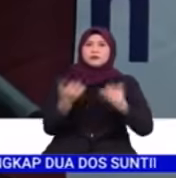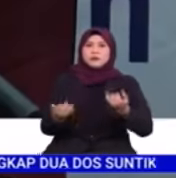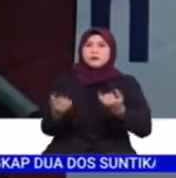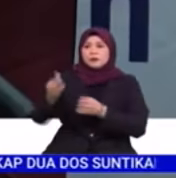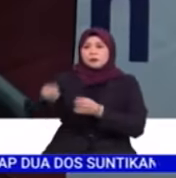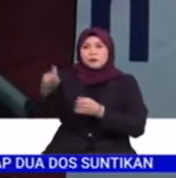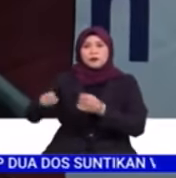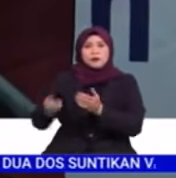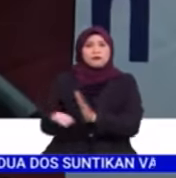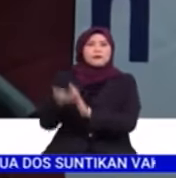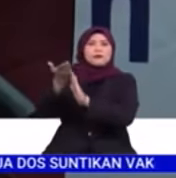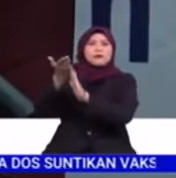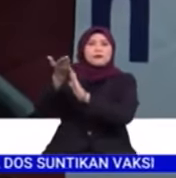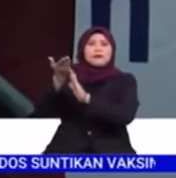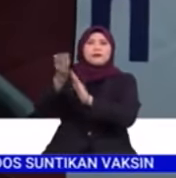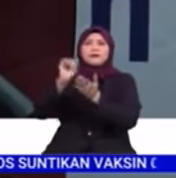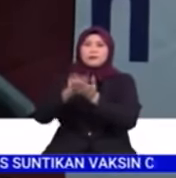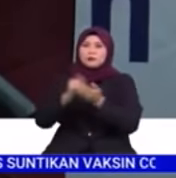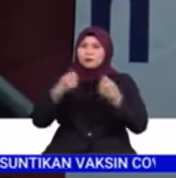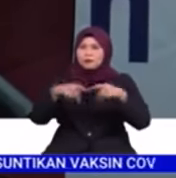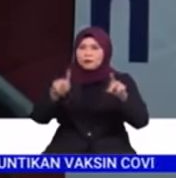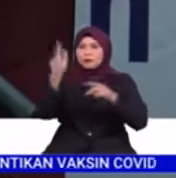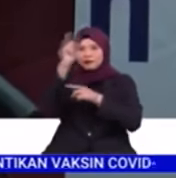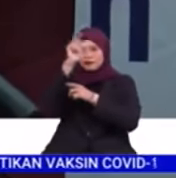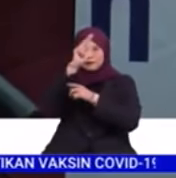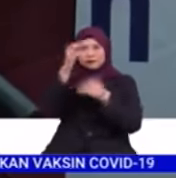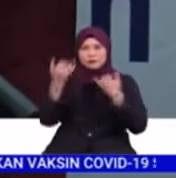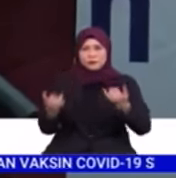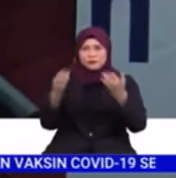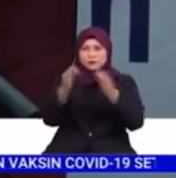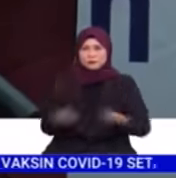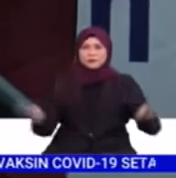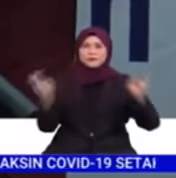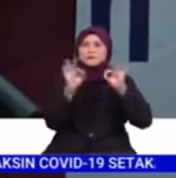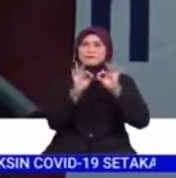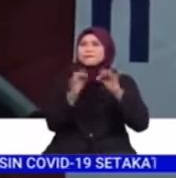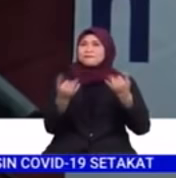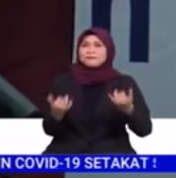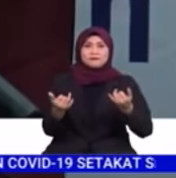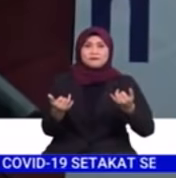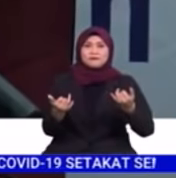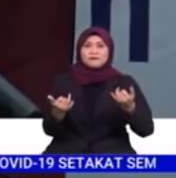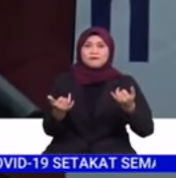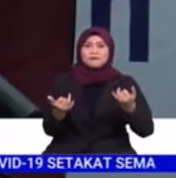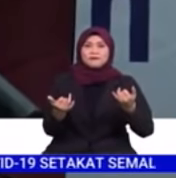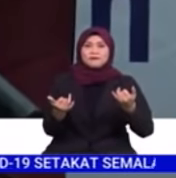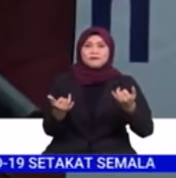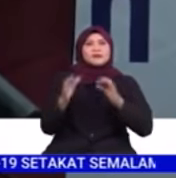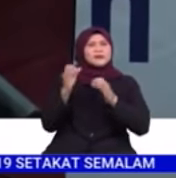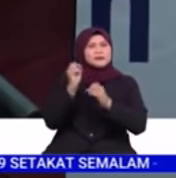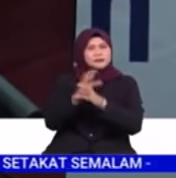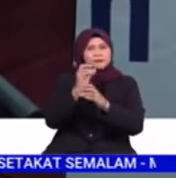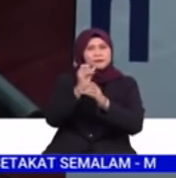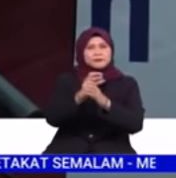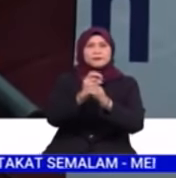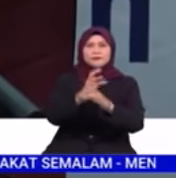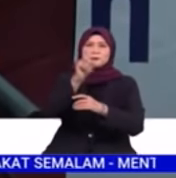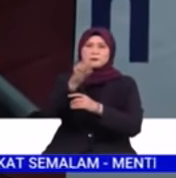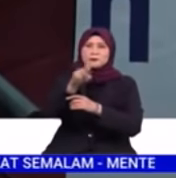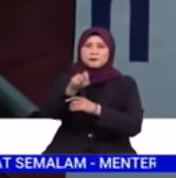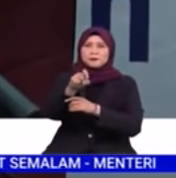menikah dan ini merupakan proyek kerajaan Iam pentingnya ya Sekali kita sekarang nih bekerja keras kerajaan